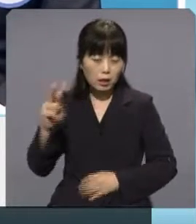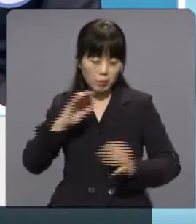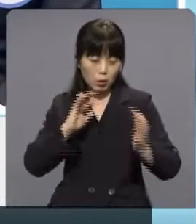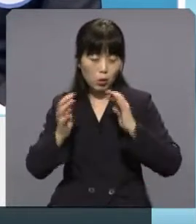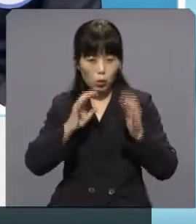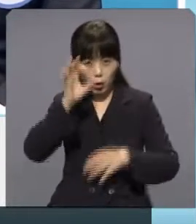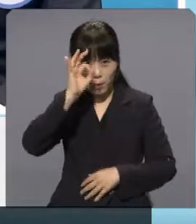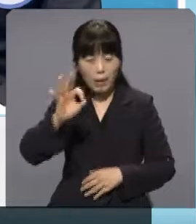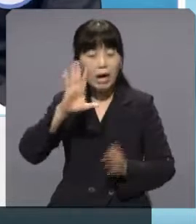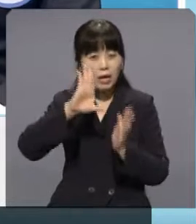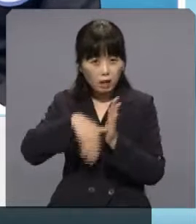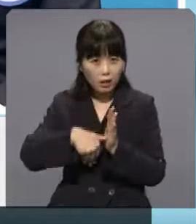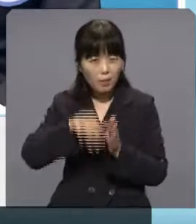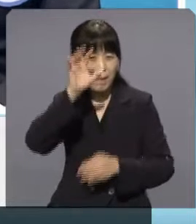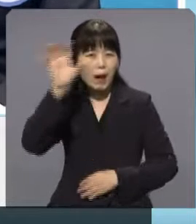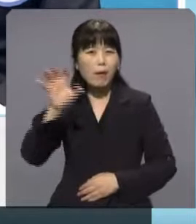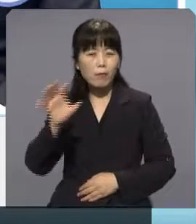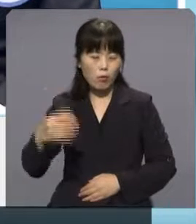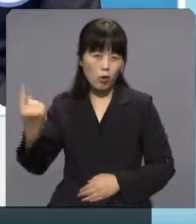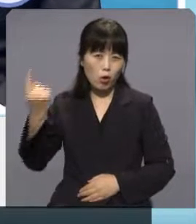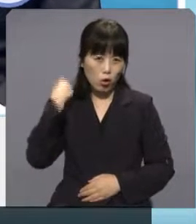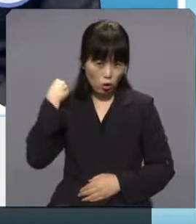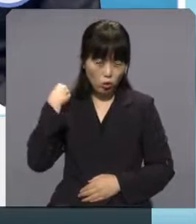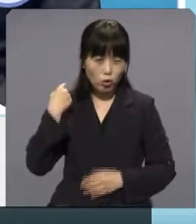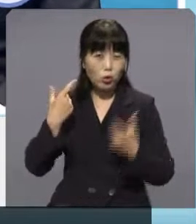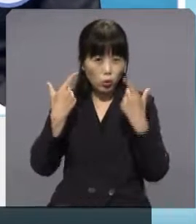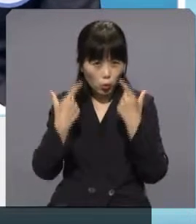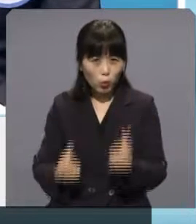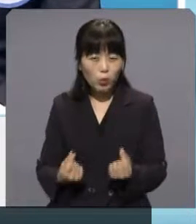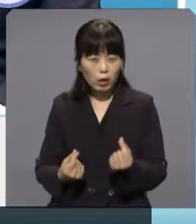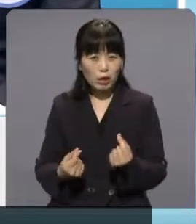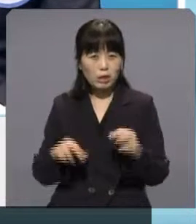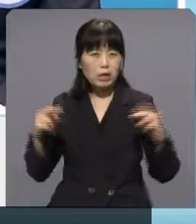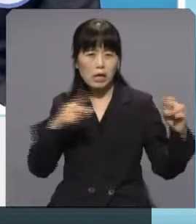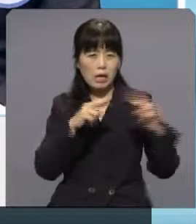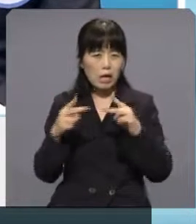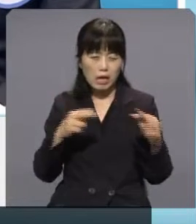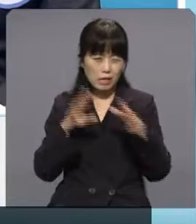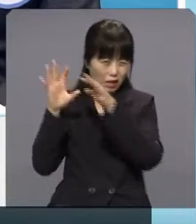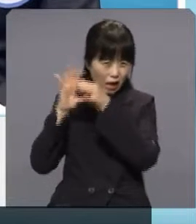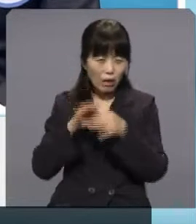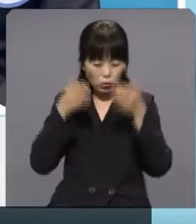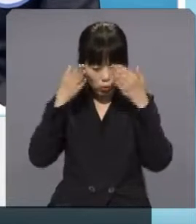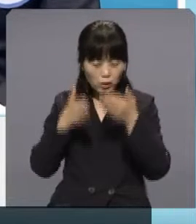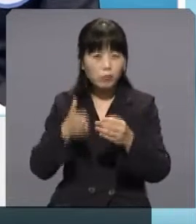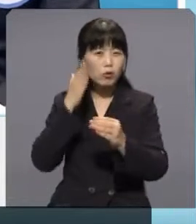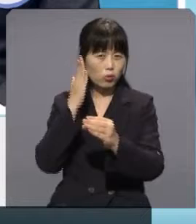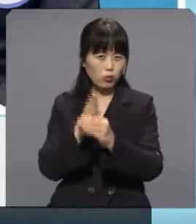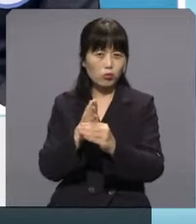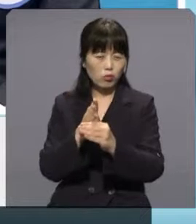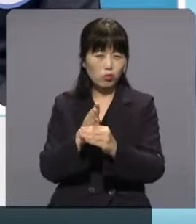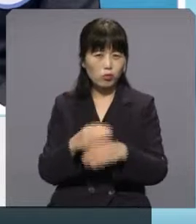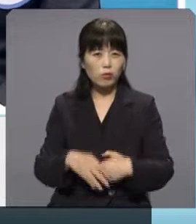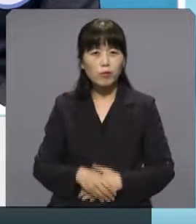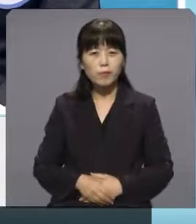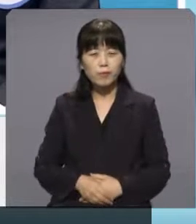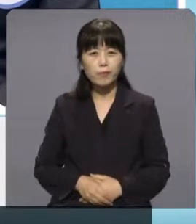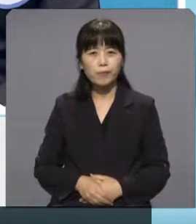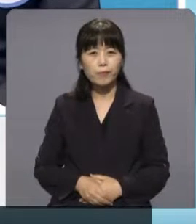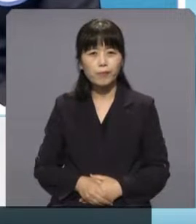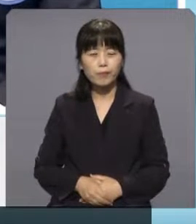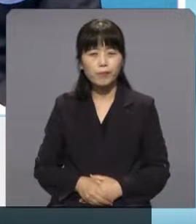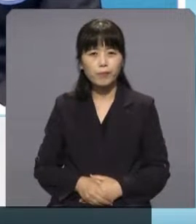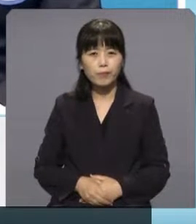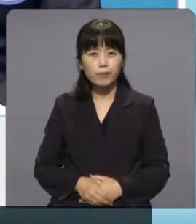과정에서 봐왔듯이 어제도 이제 예외 없이 이제 네거티브전에 이제 집중하는 그런 모습을 이제